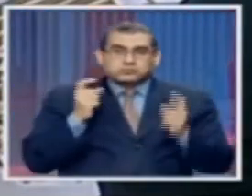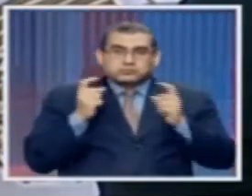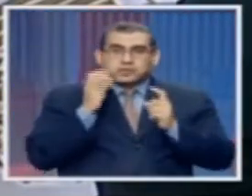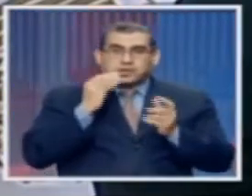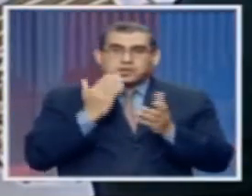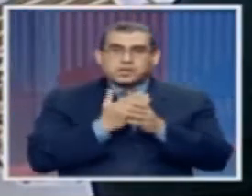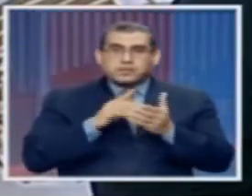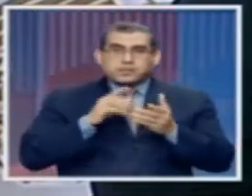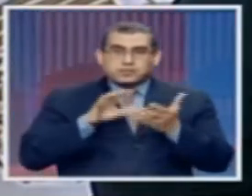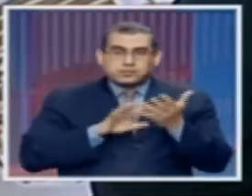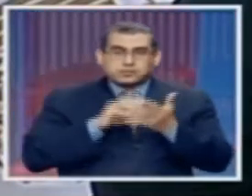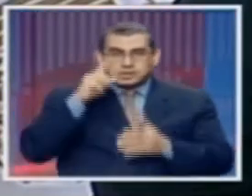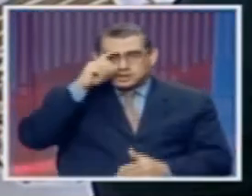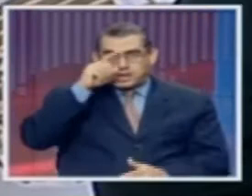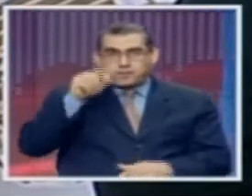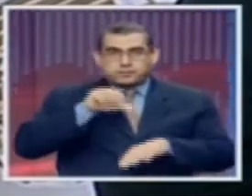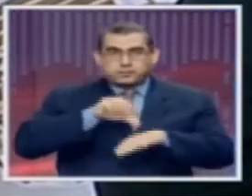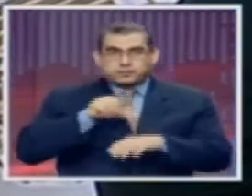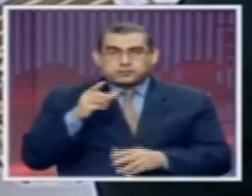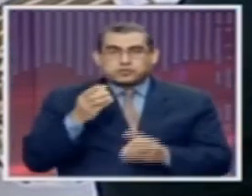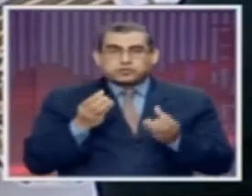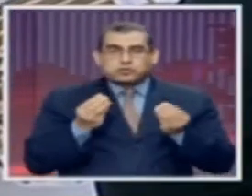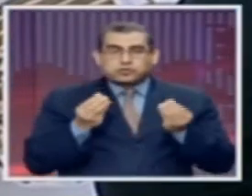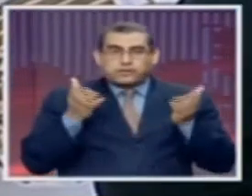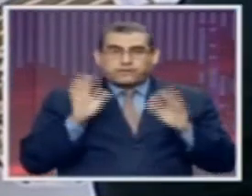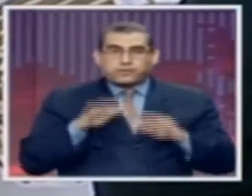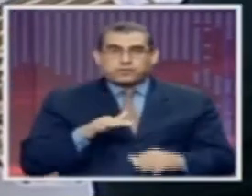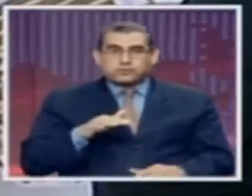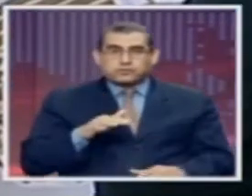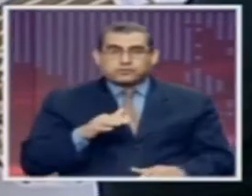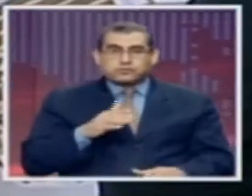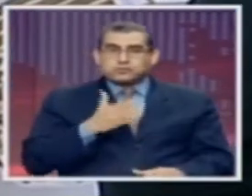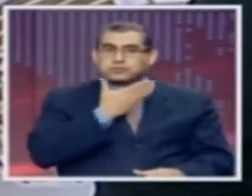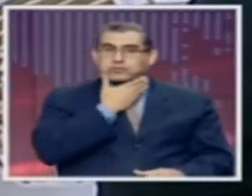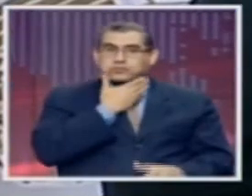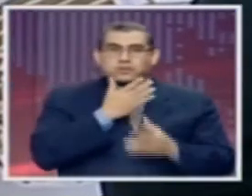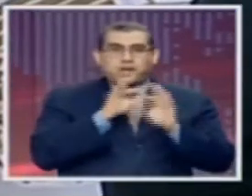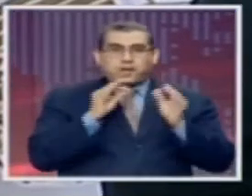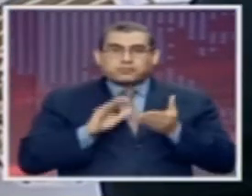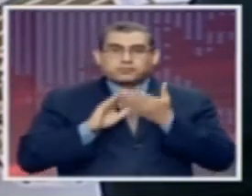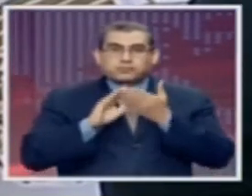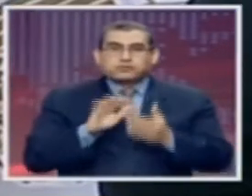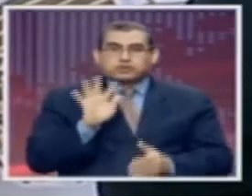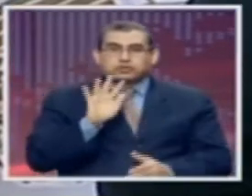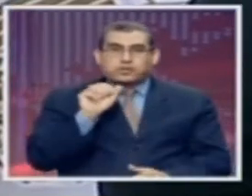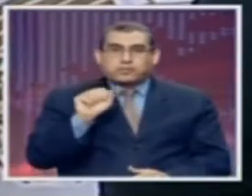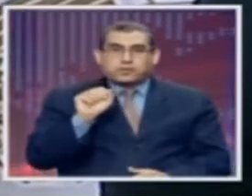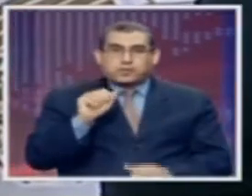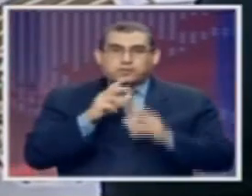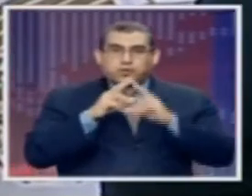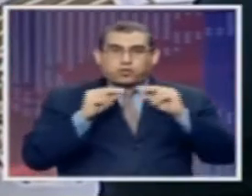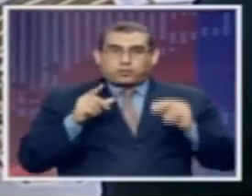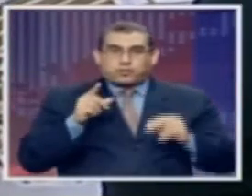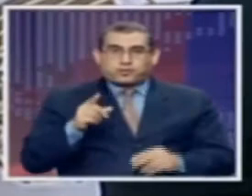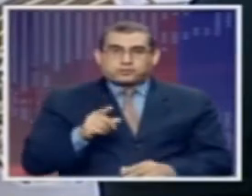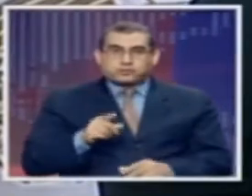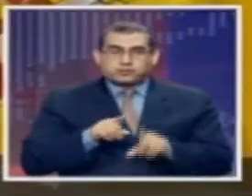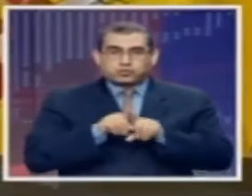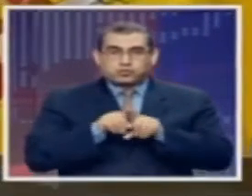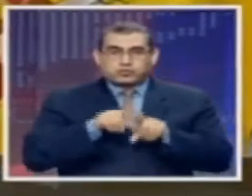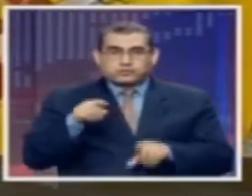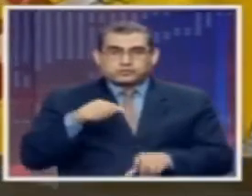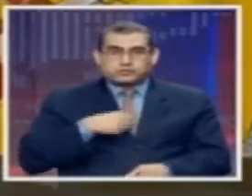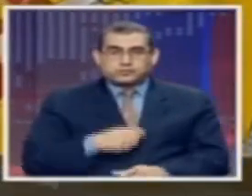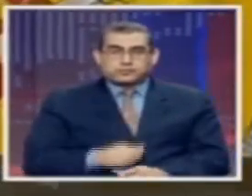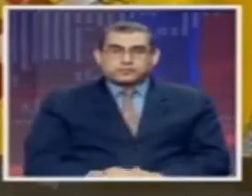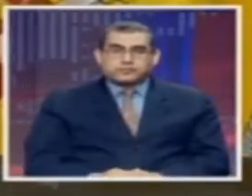للتحديات العديدة وأن تلبي طموحات الشعب اللبناني الشقيق.